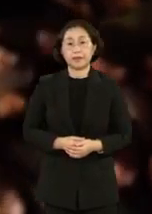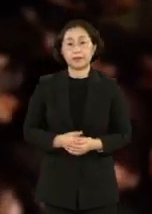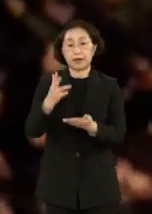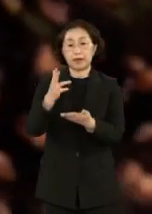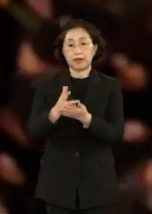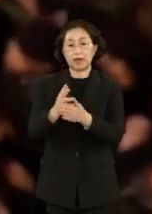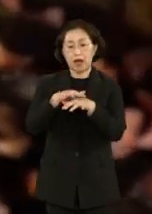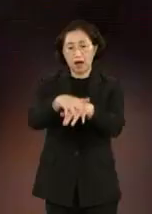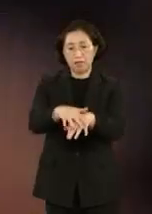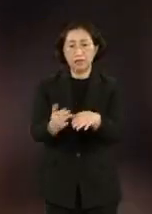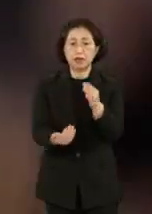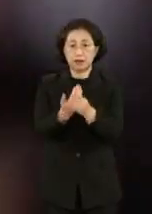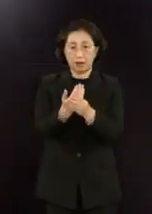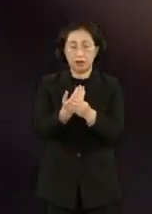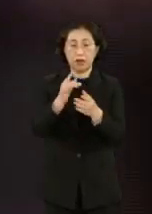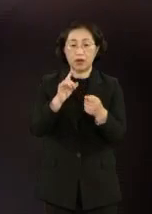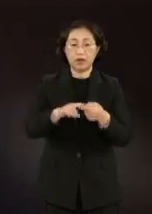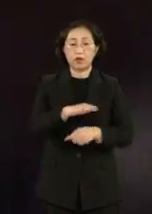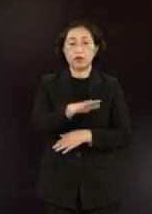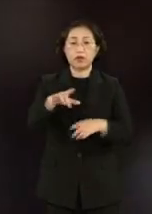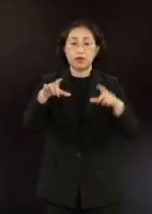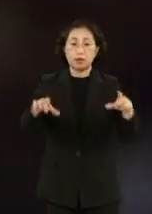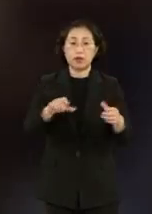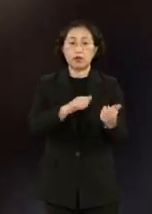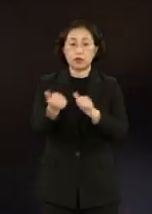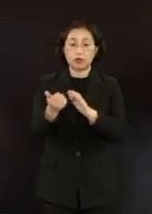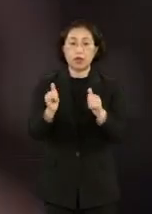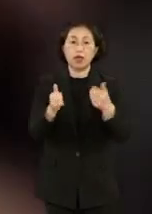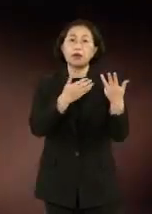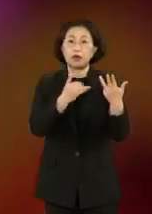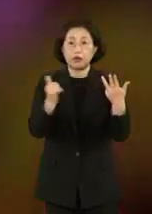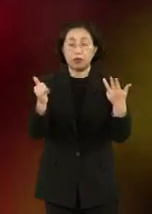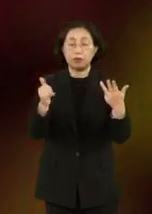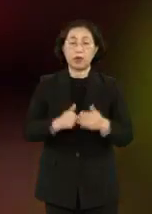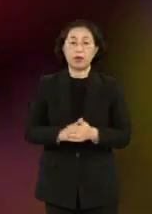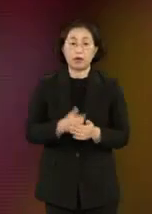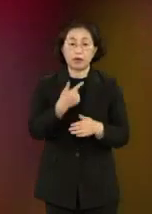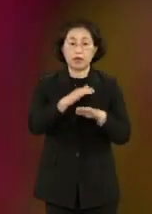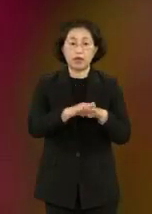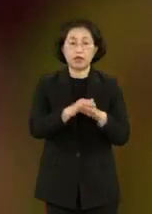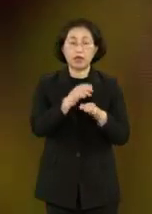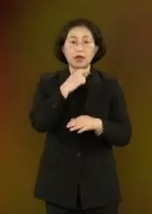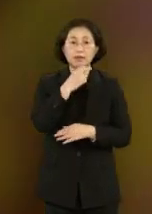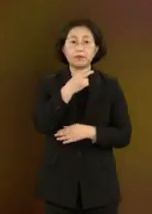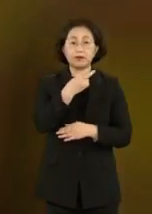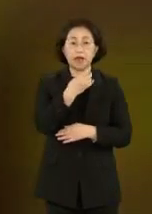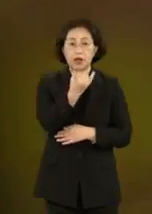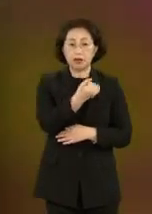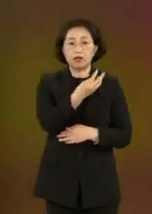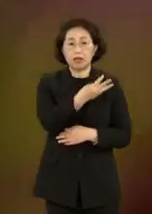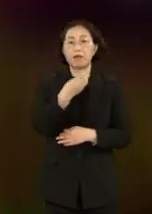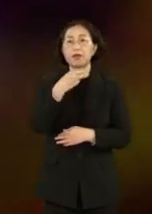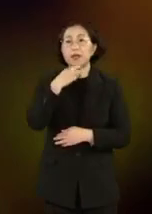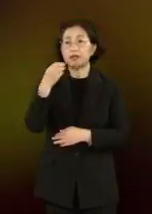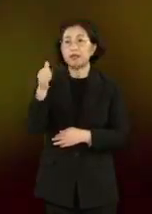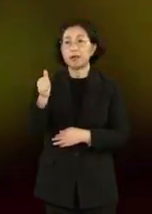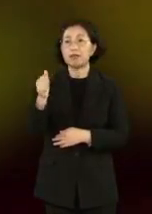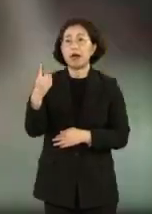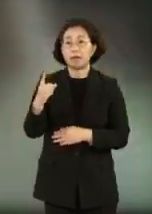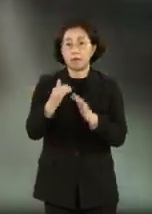이태원 압사 참사와 관련해 우리 지역 희생자는 모두 8명입니다. 대전에서 20대 여성 3명과 30대 남성